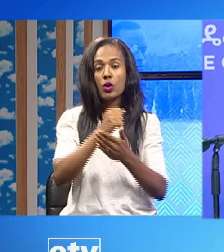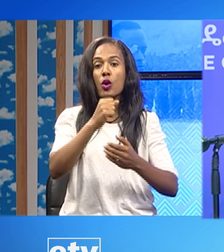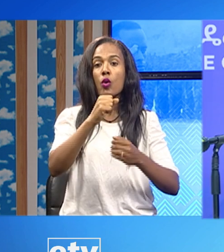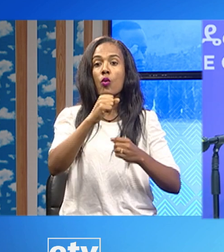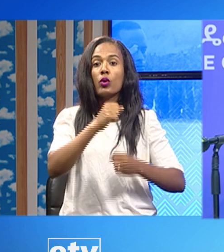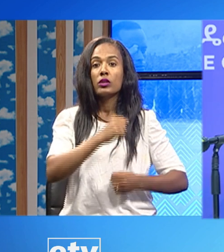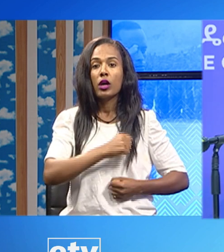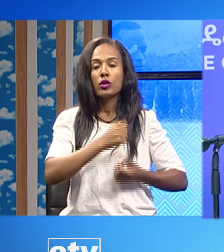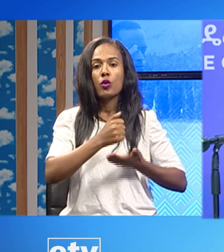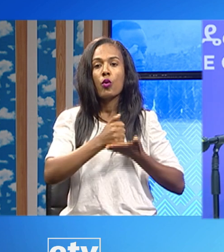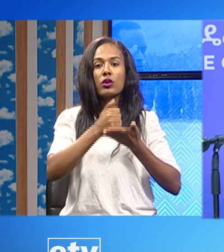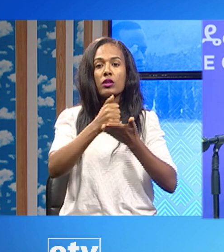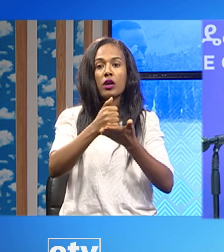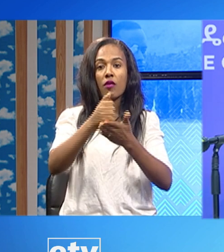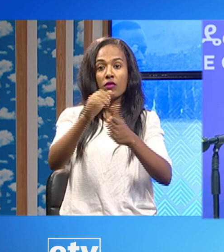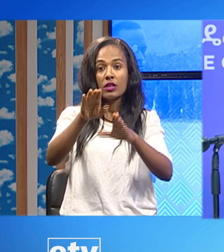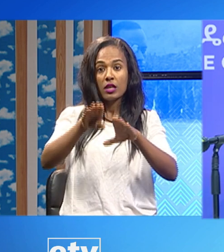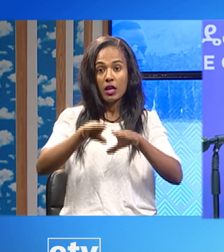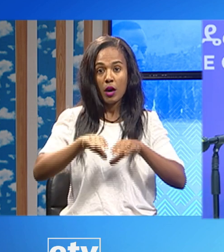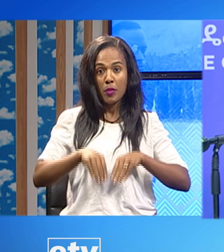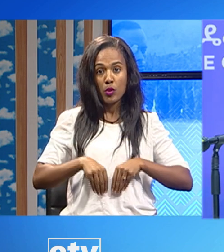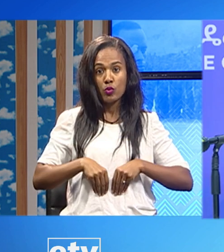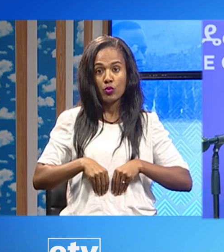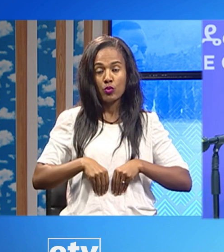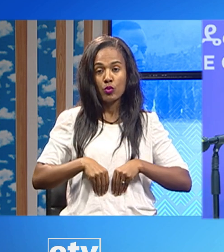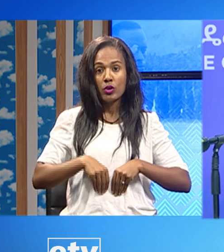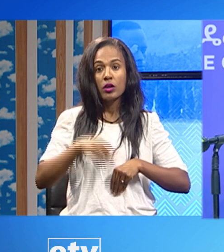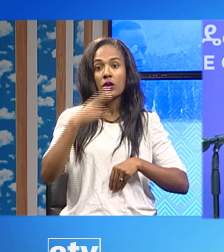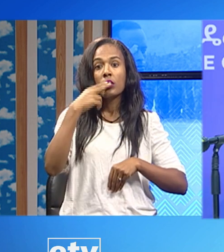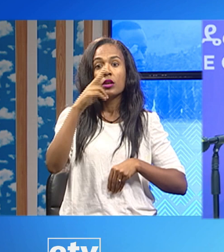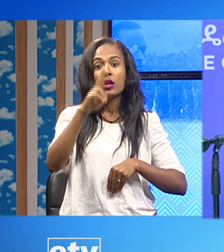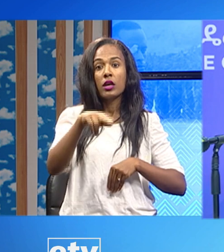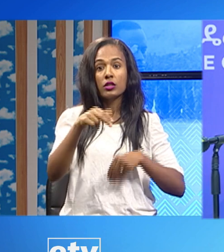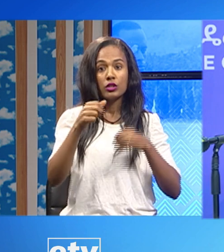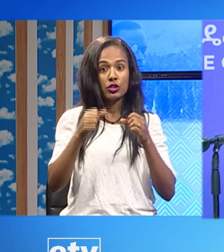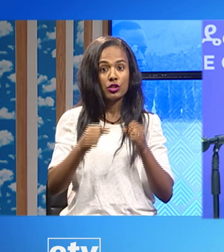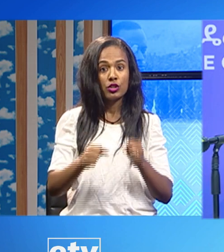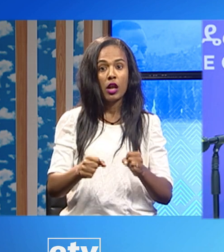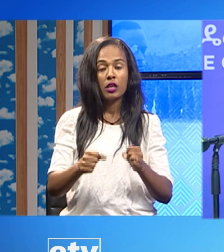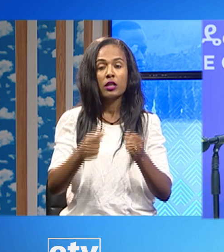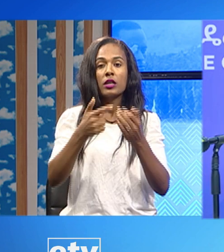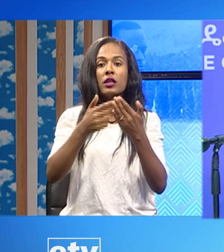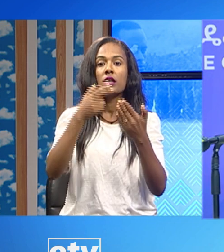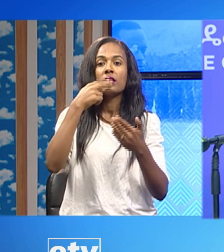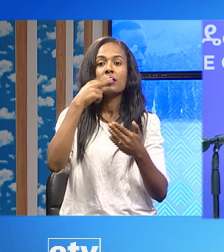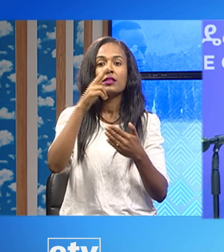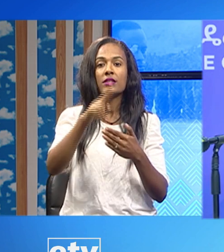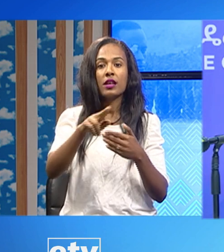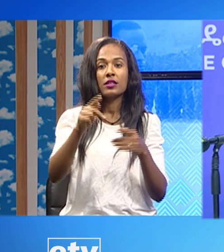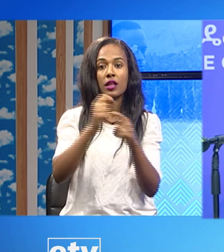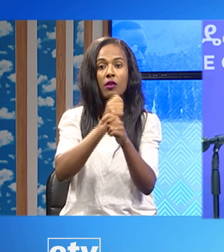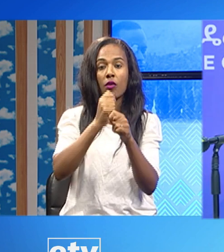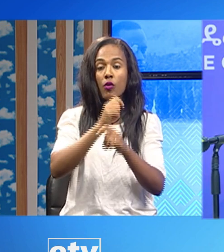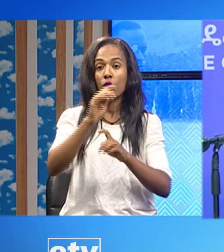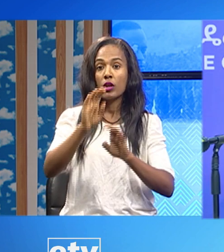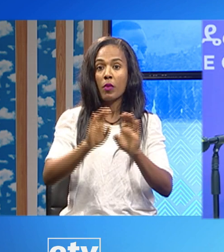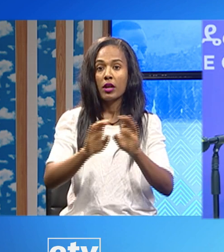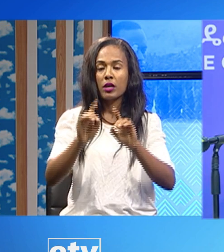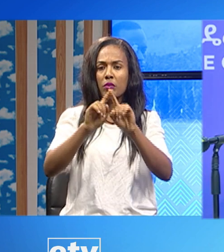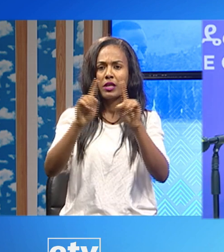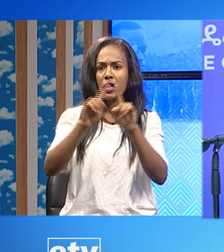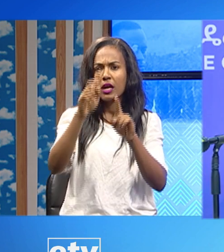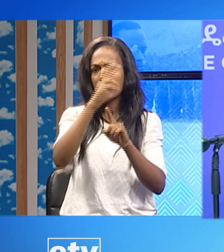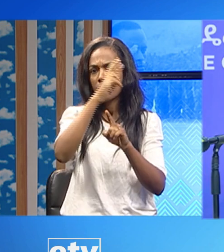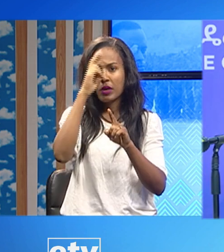ወታደራዊ ግዳጅ እንዲቀበሉ ሊያዝ ይችላል። ይህንን ትዕዛዝ ደግሞ ተግባራዊ ለማድረግ በተለያየ